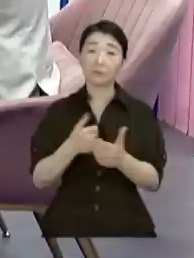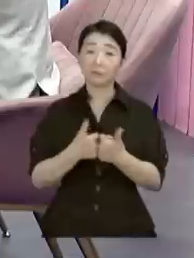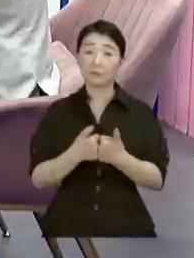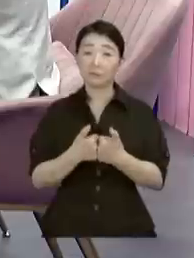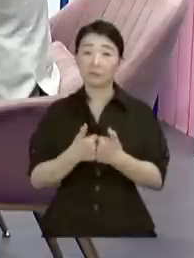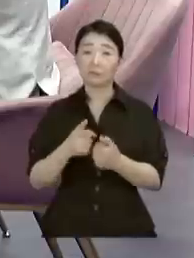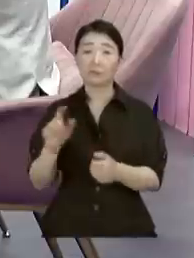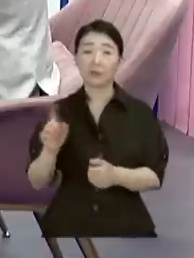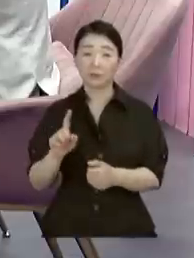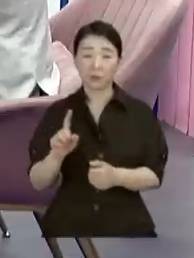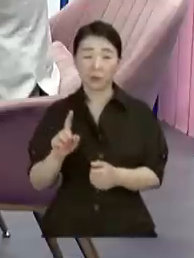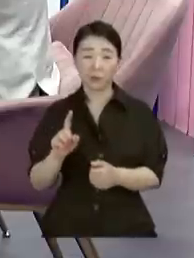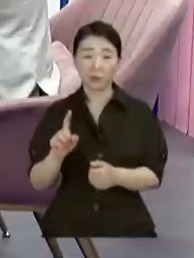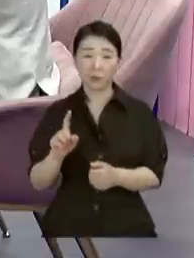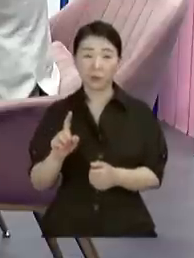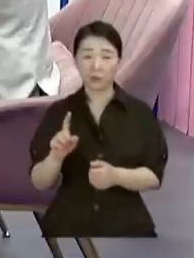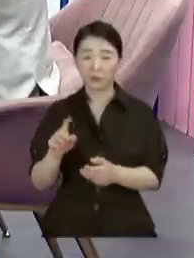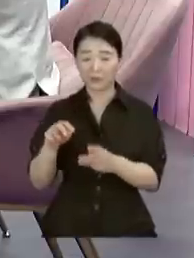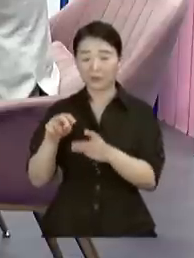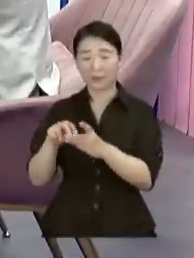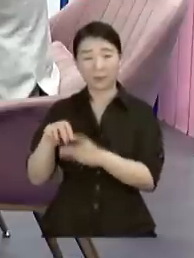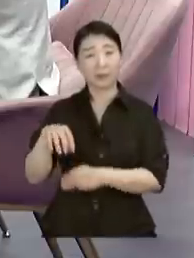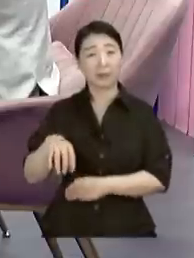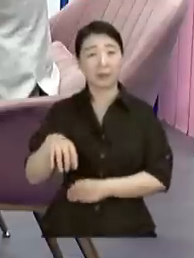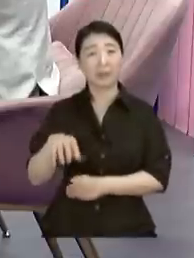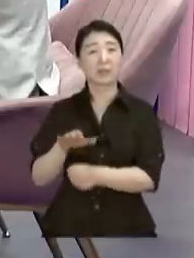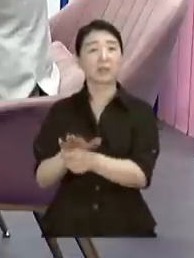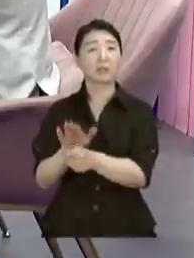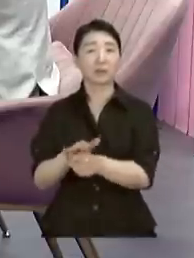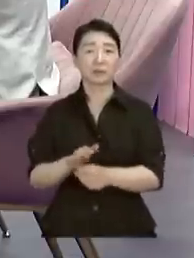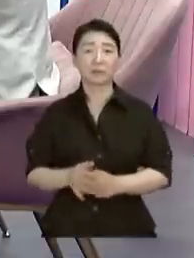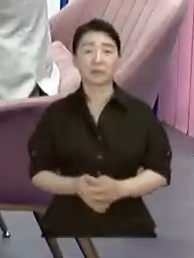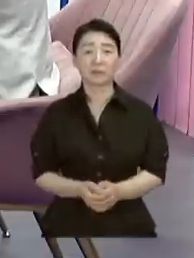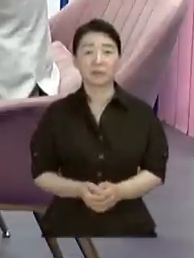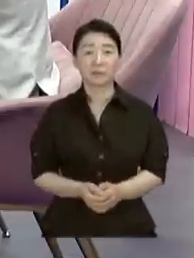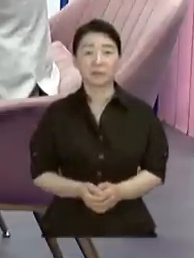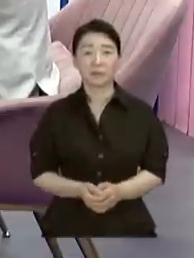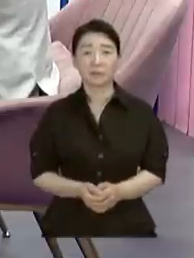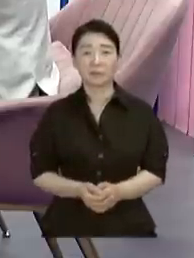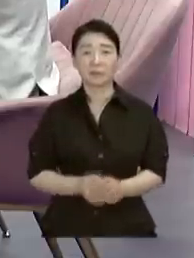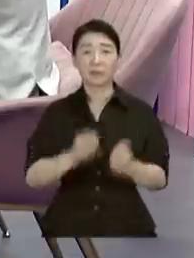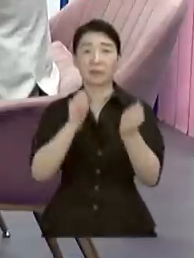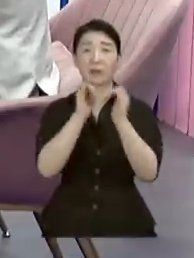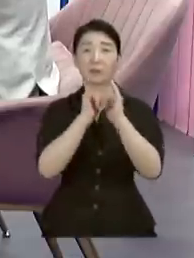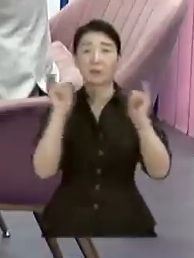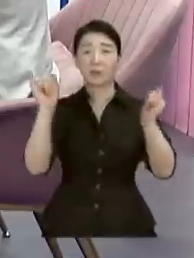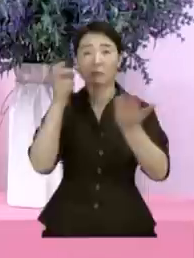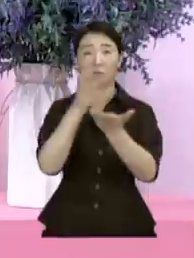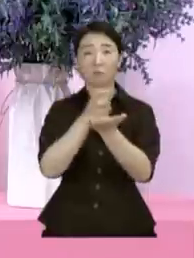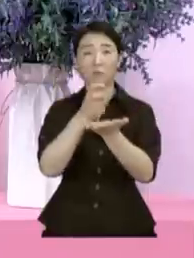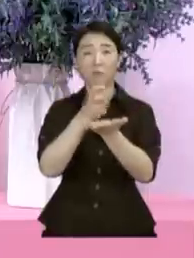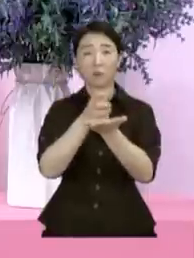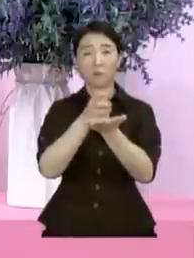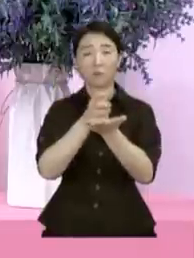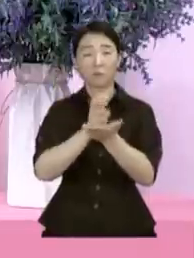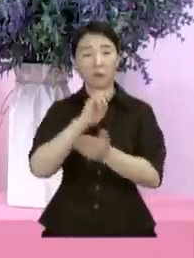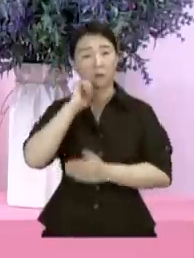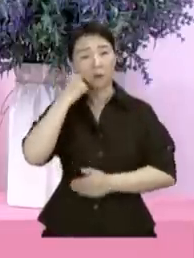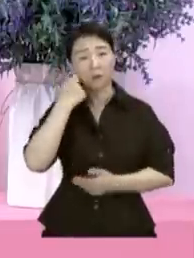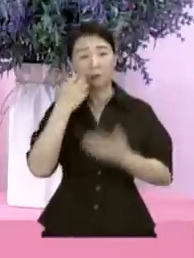상담을 예, 저희 재단에서 또 하나센터에서 예, 지원을 하고 있어요. 우리 탈북민들이 법률적인